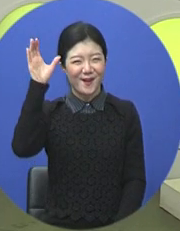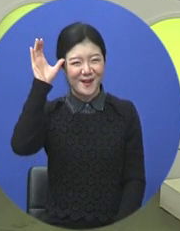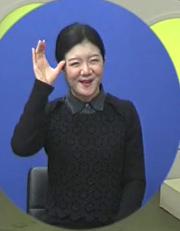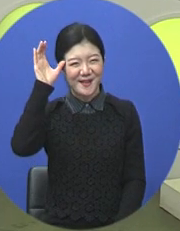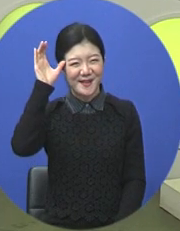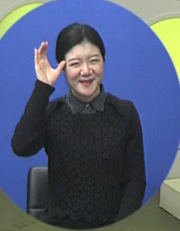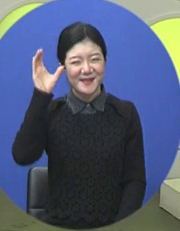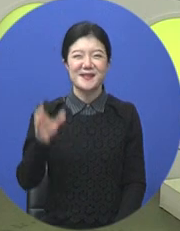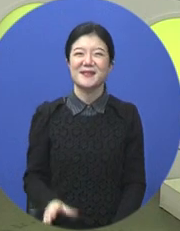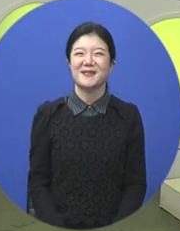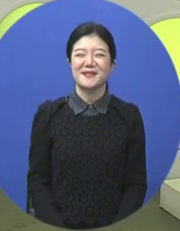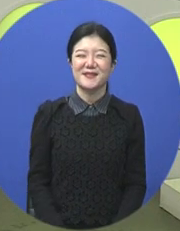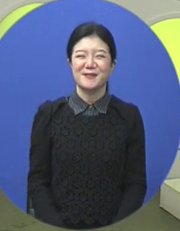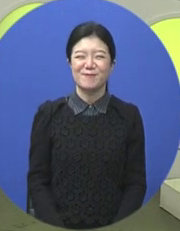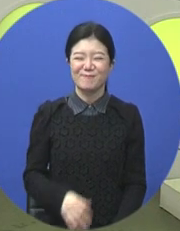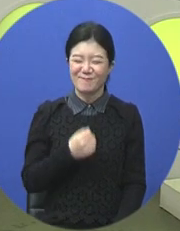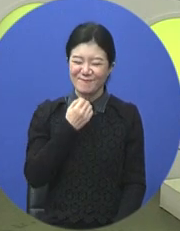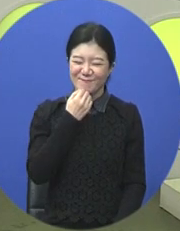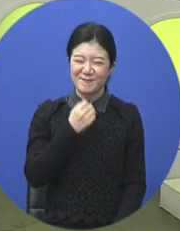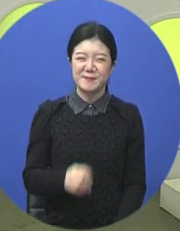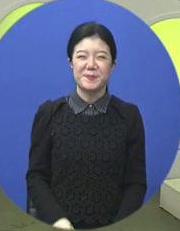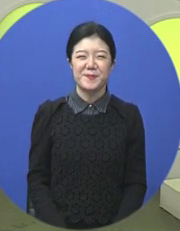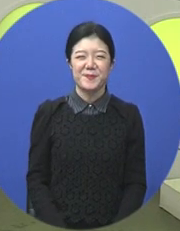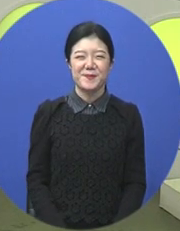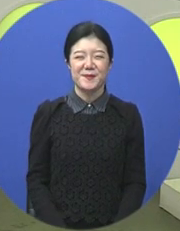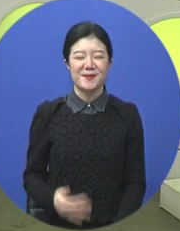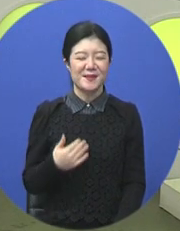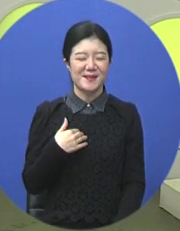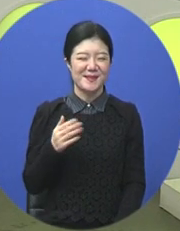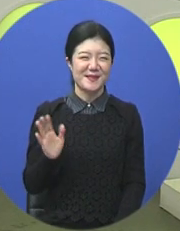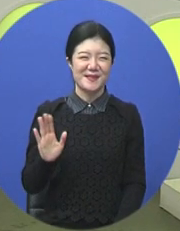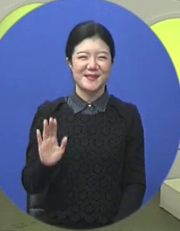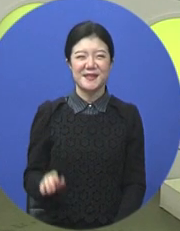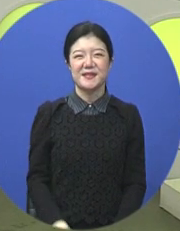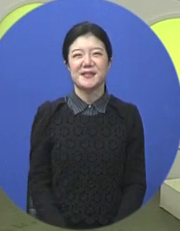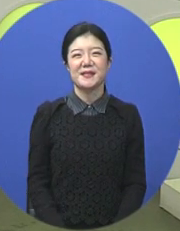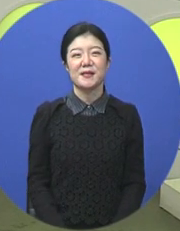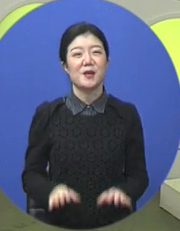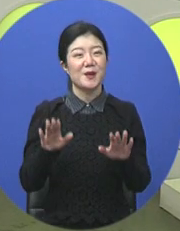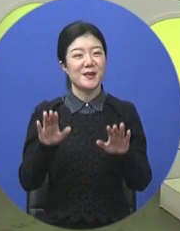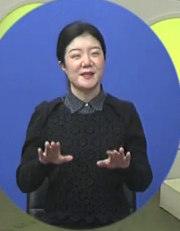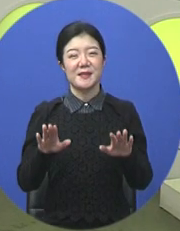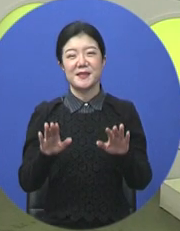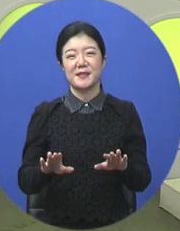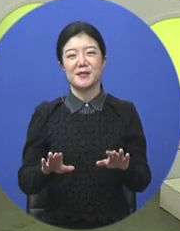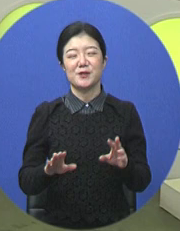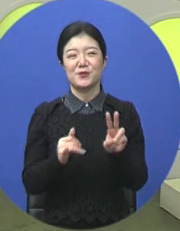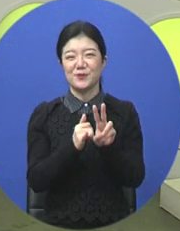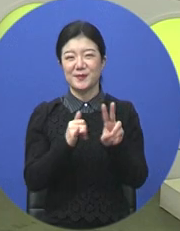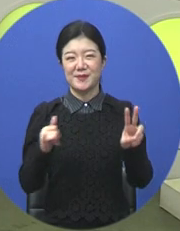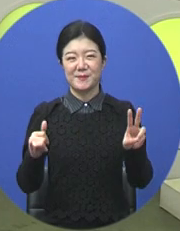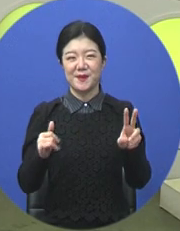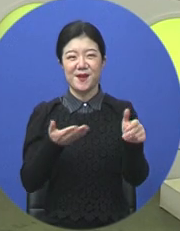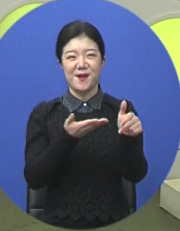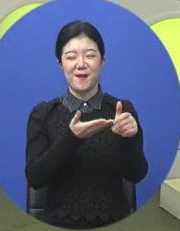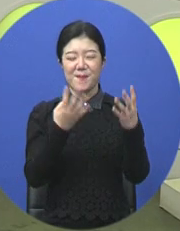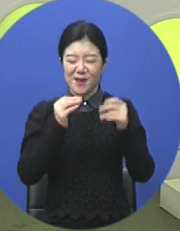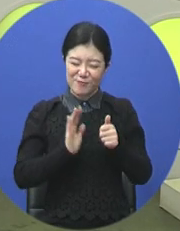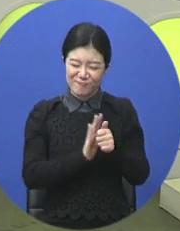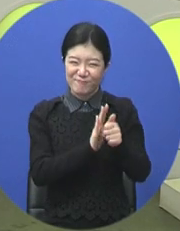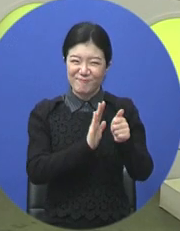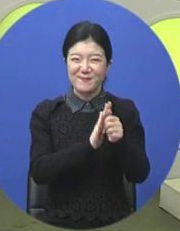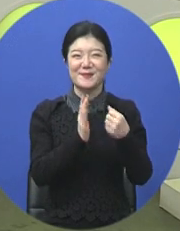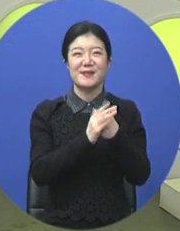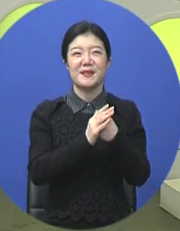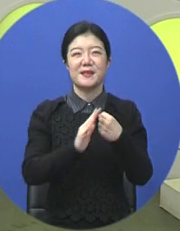되네요 아 아 2004 그것들을 넣어요 예 낙원 임원을 저희들 누리 아버님 엉 어 많이